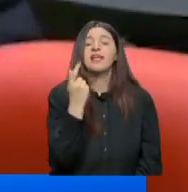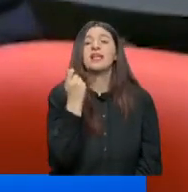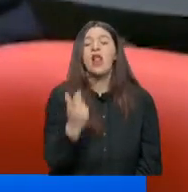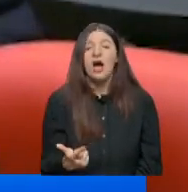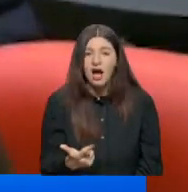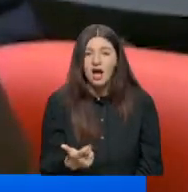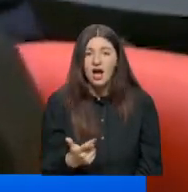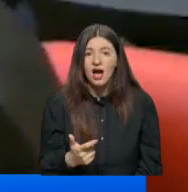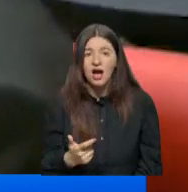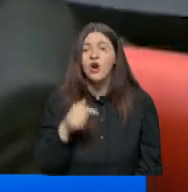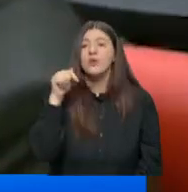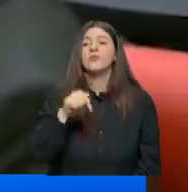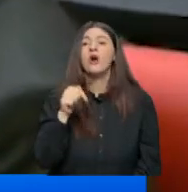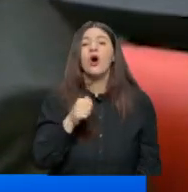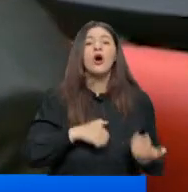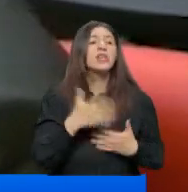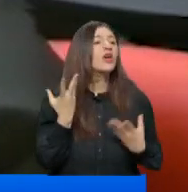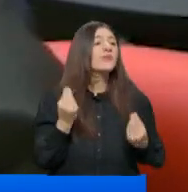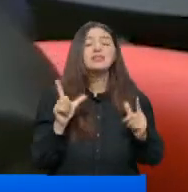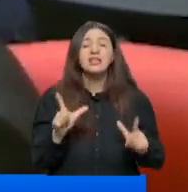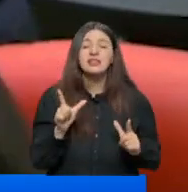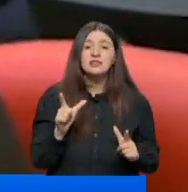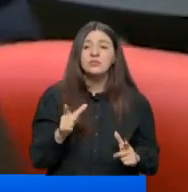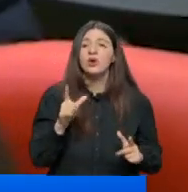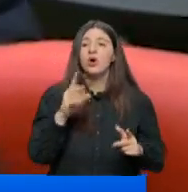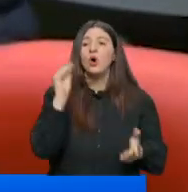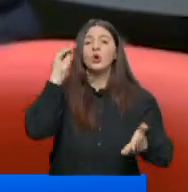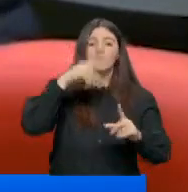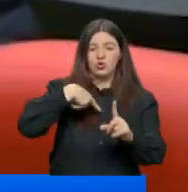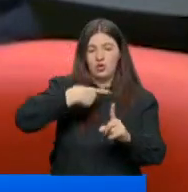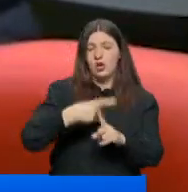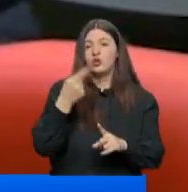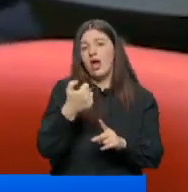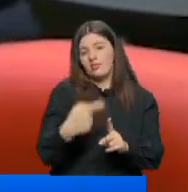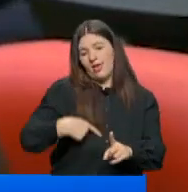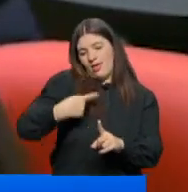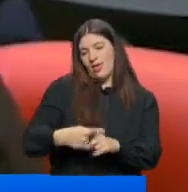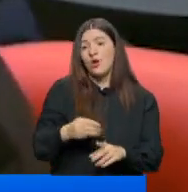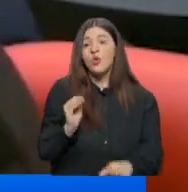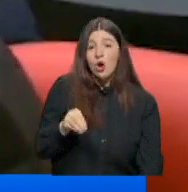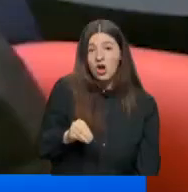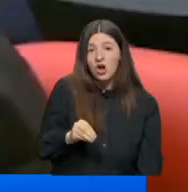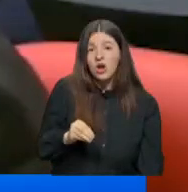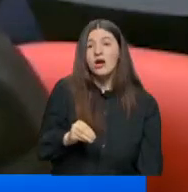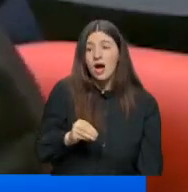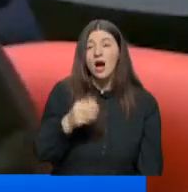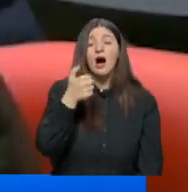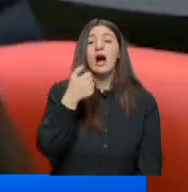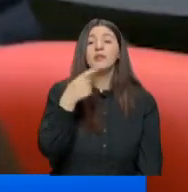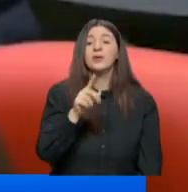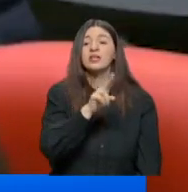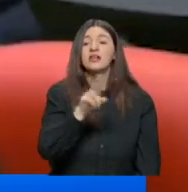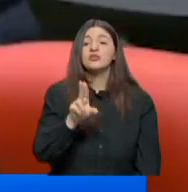lira. Bu durumda ne olması lazım? Koy üstüne %6. Koy 6.